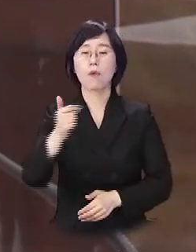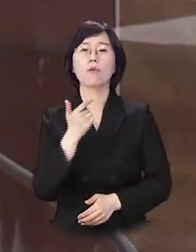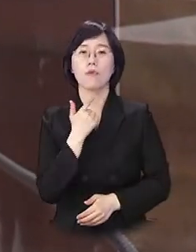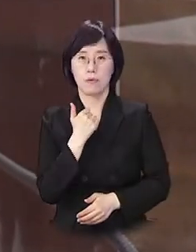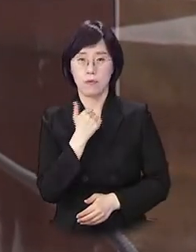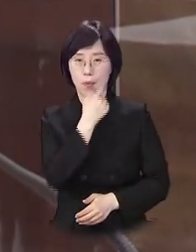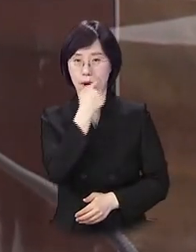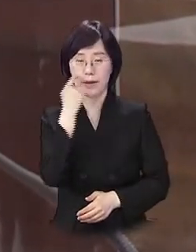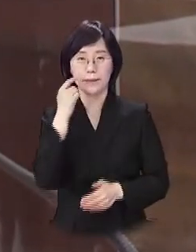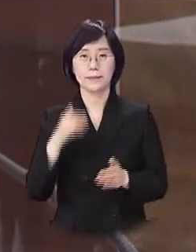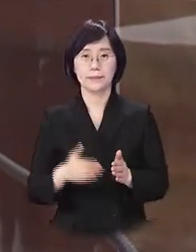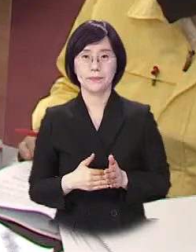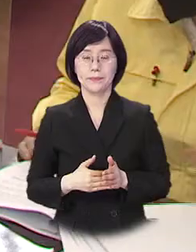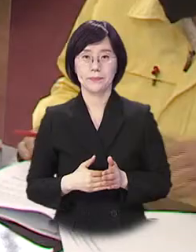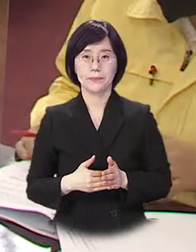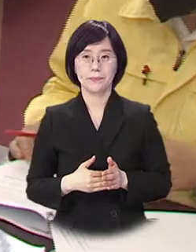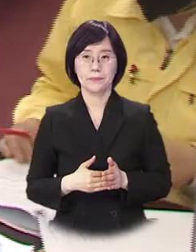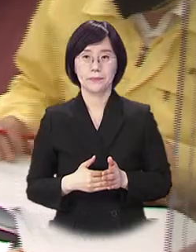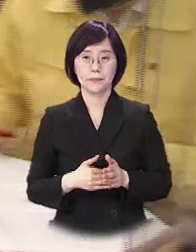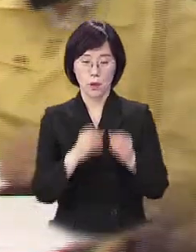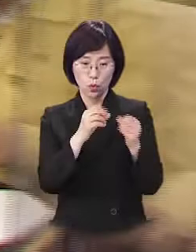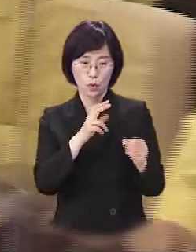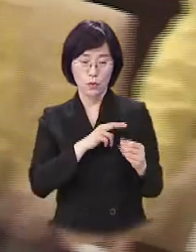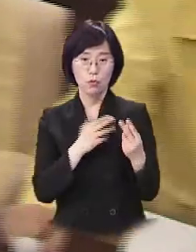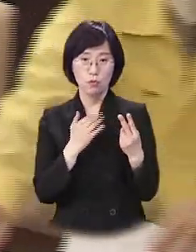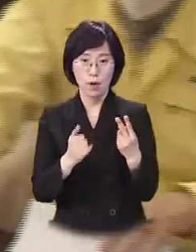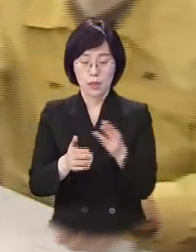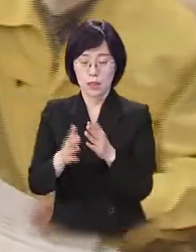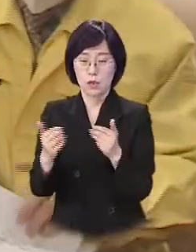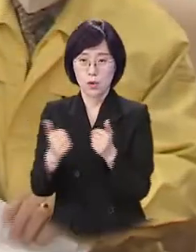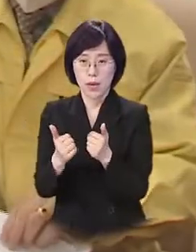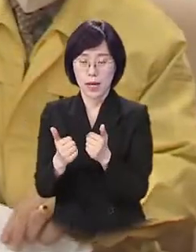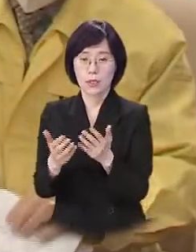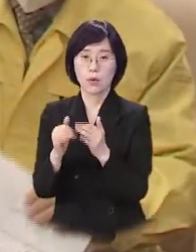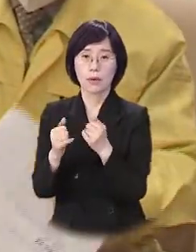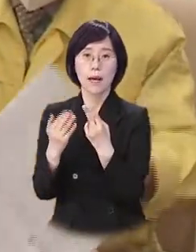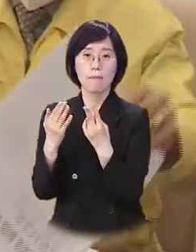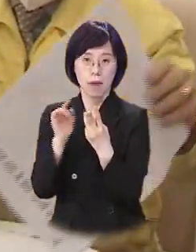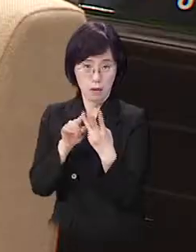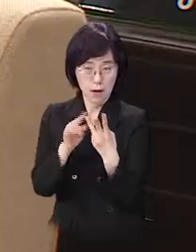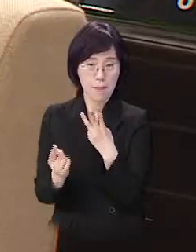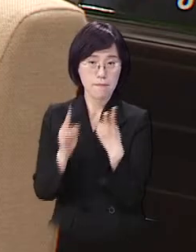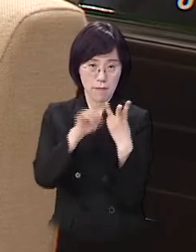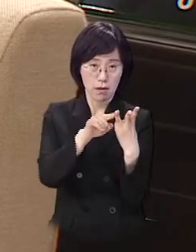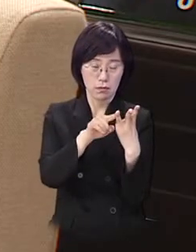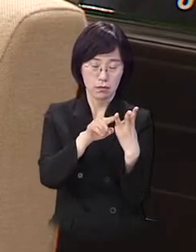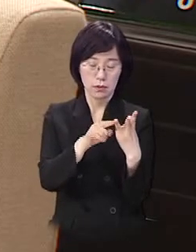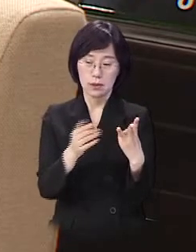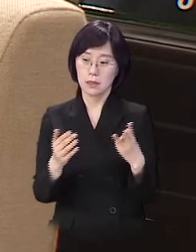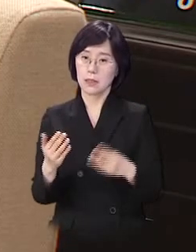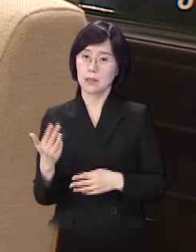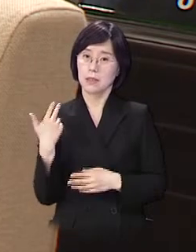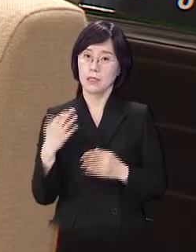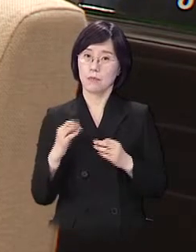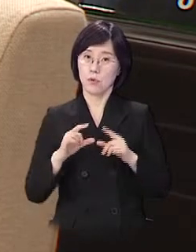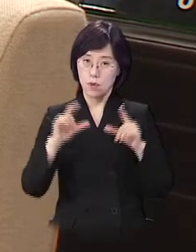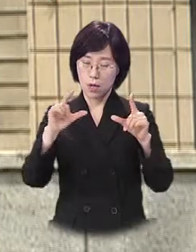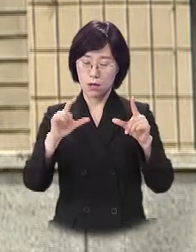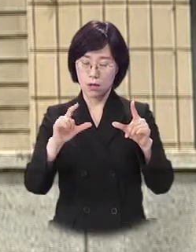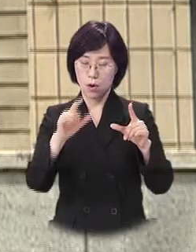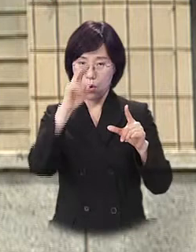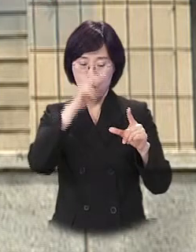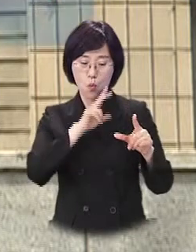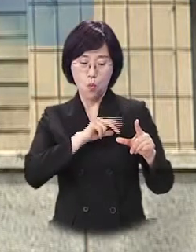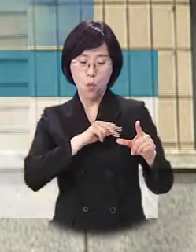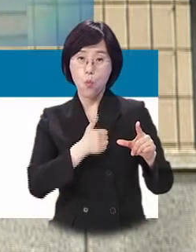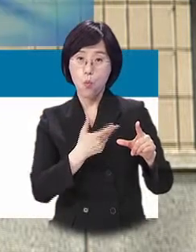것으로 확인됐습니다. 동료 의원 두 명과 시의회 직원 한 명은 지난 금요일 황 의원과 함께 점심 식사를 했습니다.